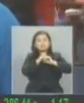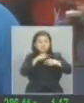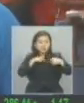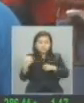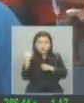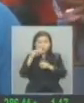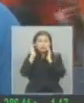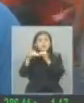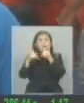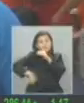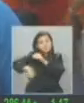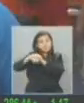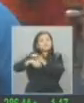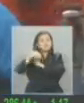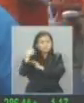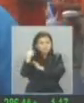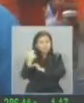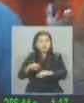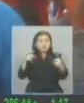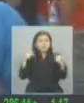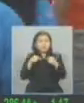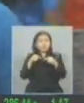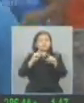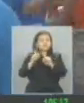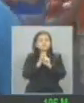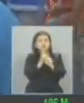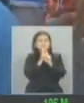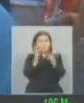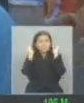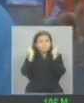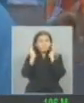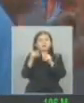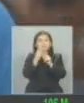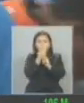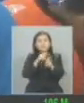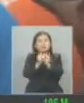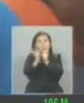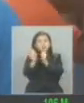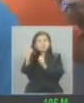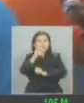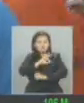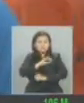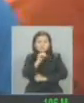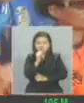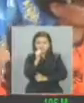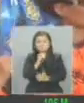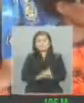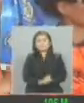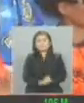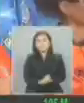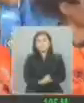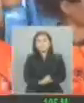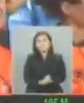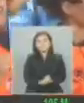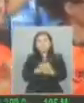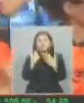ตะในสนามนะครับแล้วก็เวลาไปเยือนนอกบ้านก็ตามไปเชียร์ด้วยอะไรอย่างเงี้ยครับรู้สึกว่าดีมากๆครับผม ส่ว